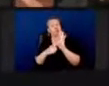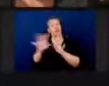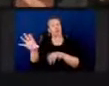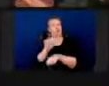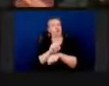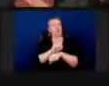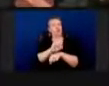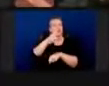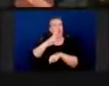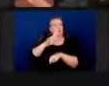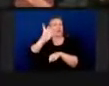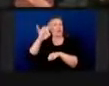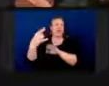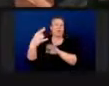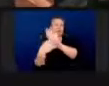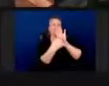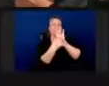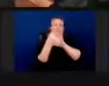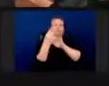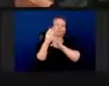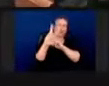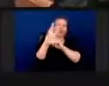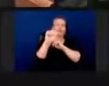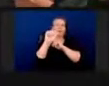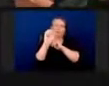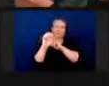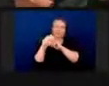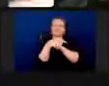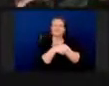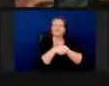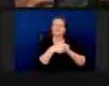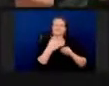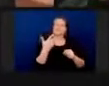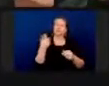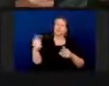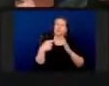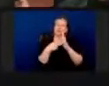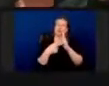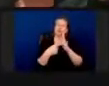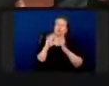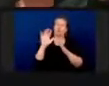ambazo wamekuwa wakifanya hasa katika grade ya 7 na 8.